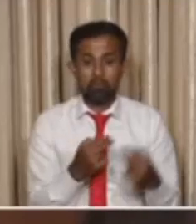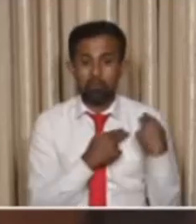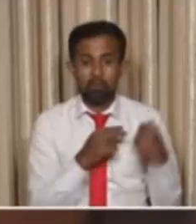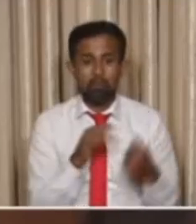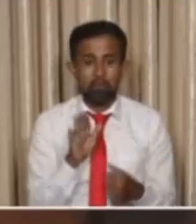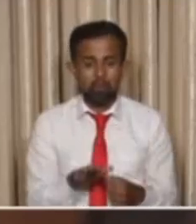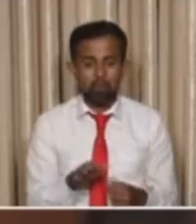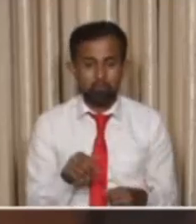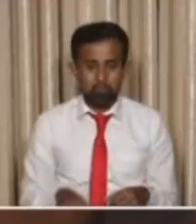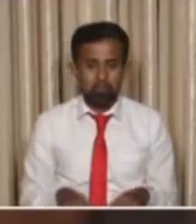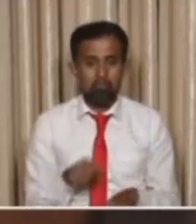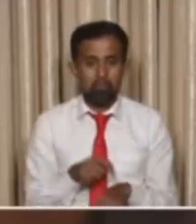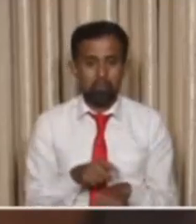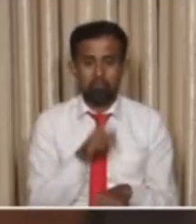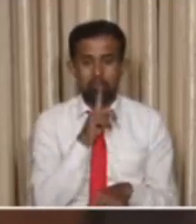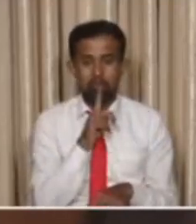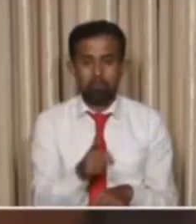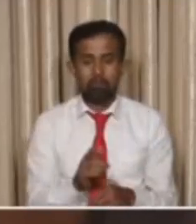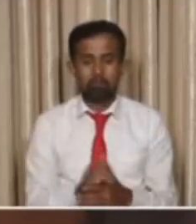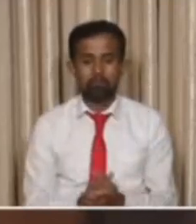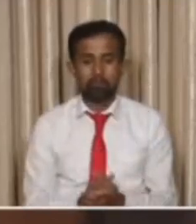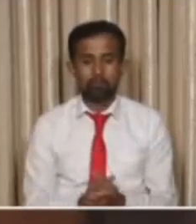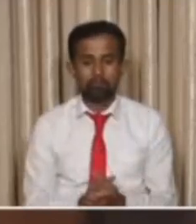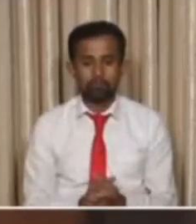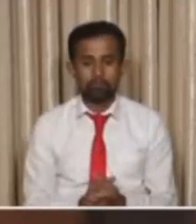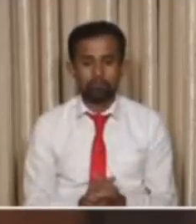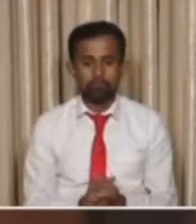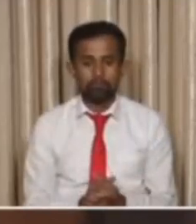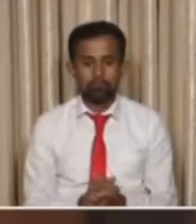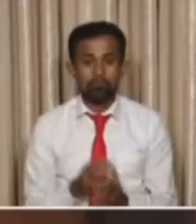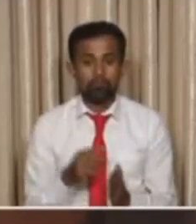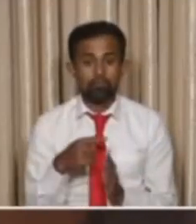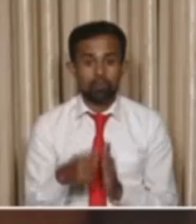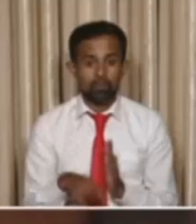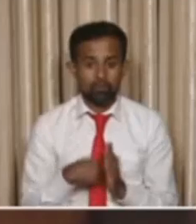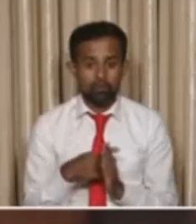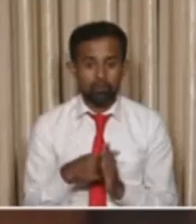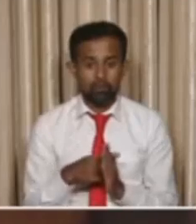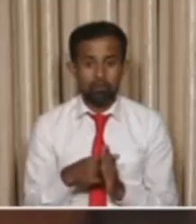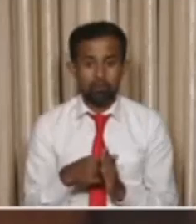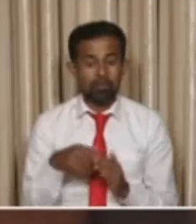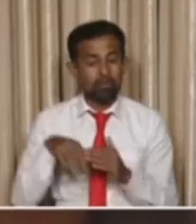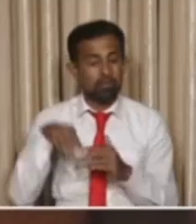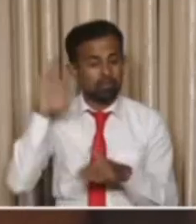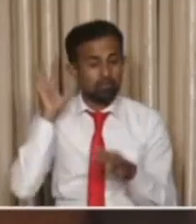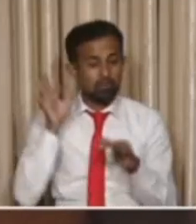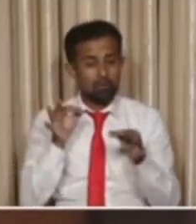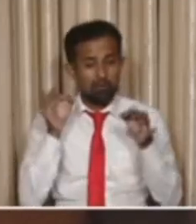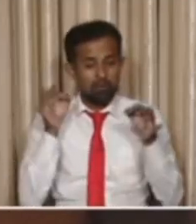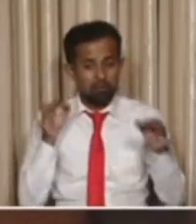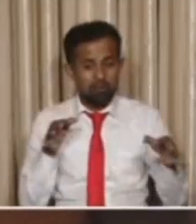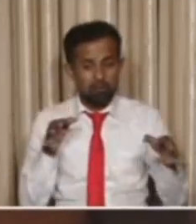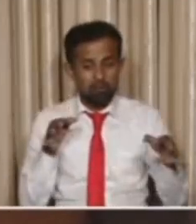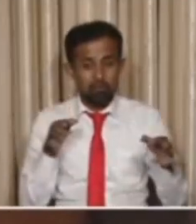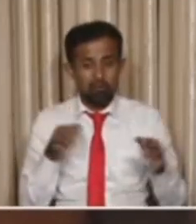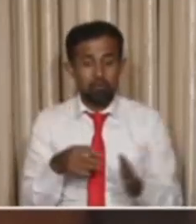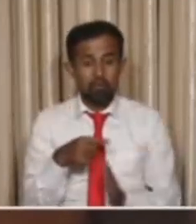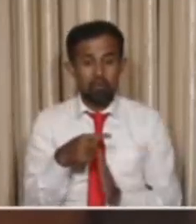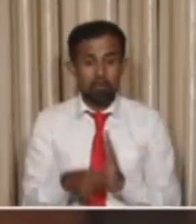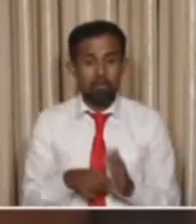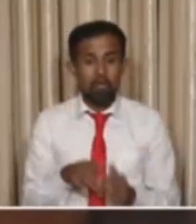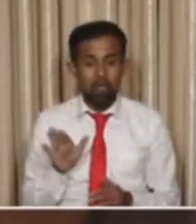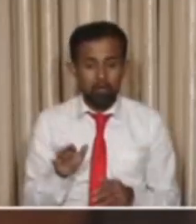நேரடியாக ஒரு இலங்கையினுடைய வரலாறு இந்த நாட்டிலே இருக்கும் ஆய்வு செய்யக்கூடியவர்கள், வெளிநாட்டிலே இருக்கும்